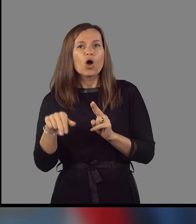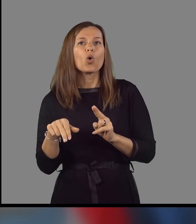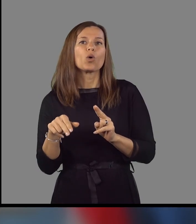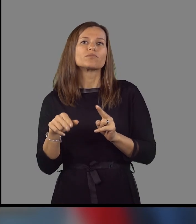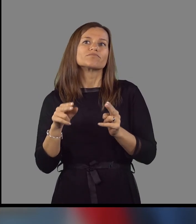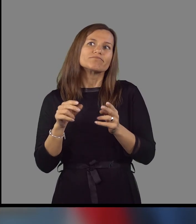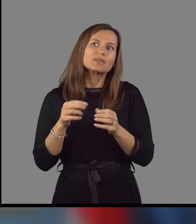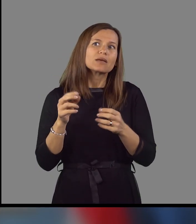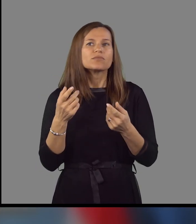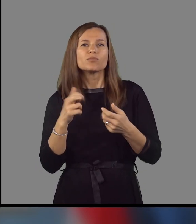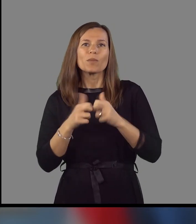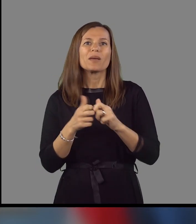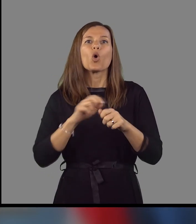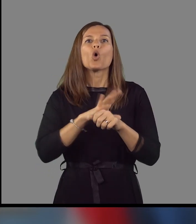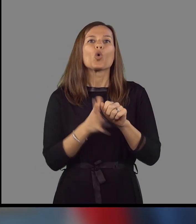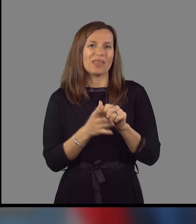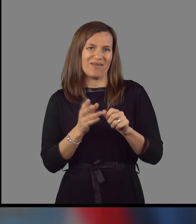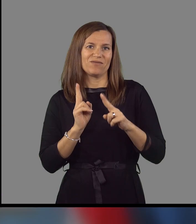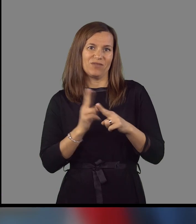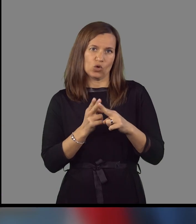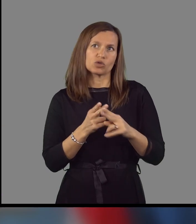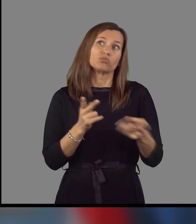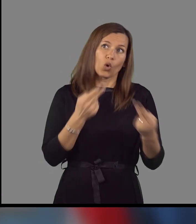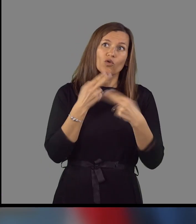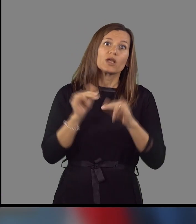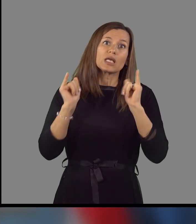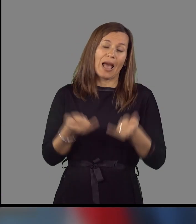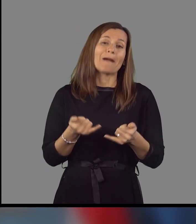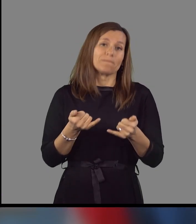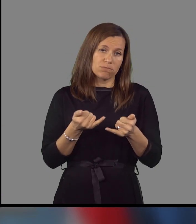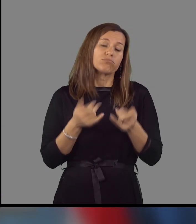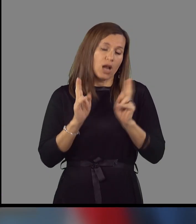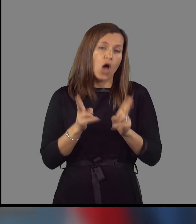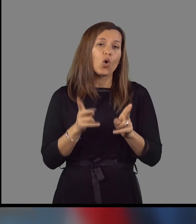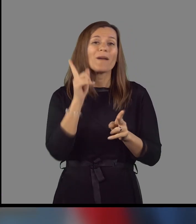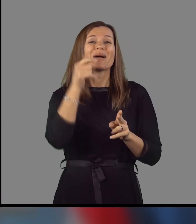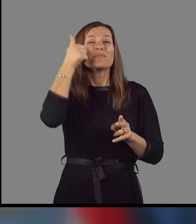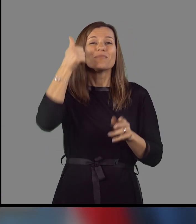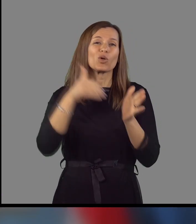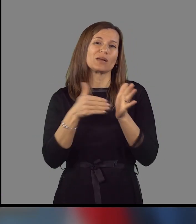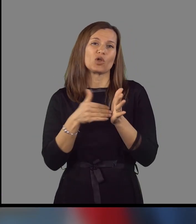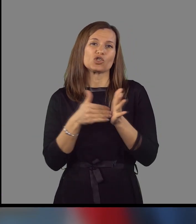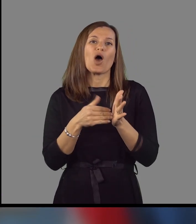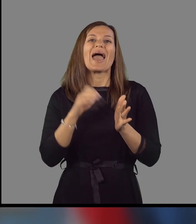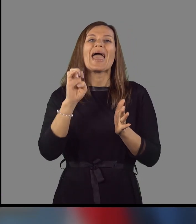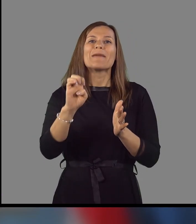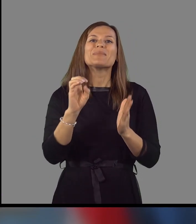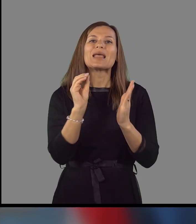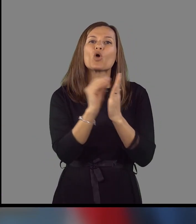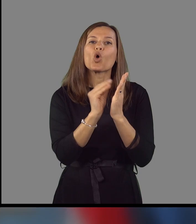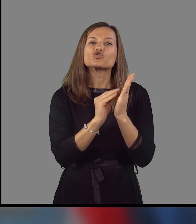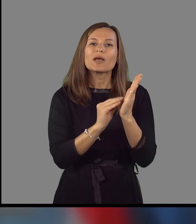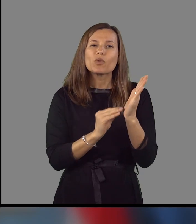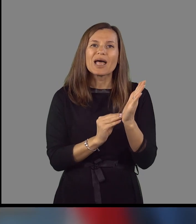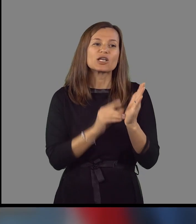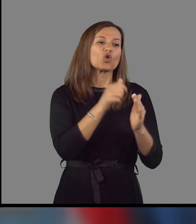Lahko, vendar tukaj ne smemo pozabiti, kar je povedala dr. Pirnatova, potrebni so epidemiološki podatki.